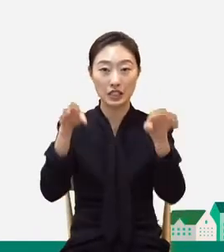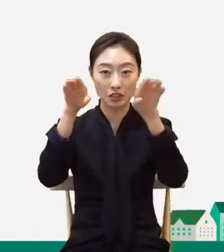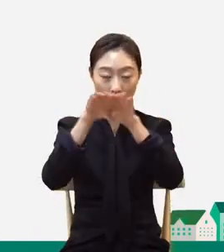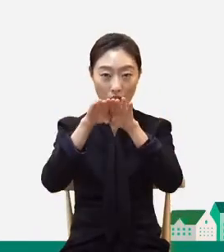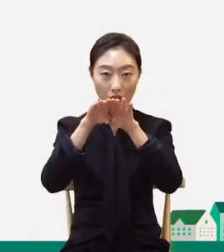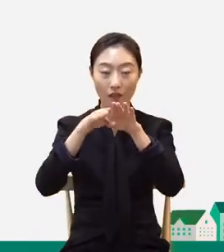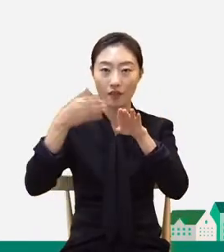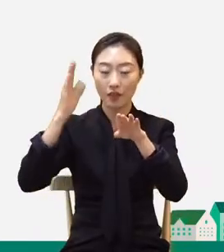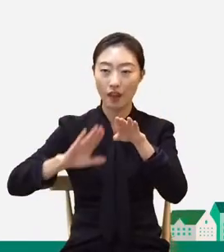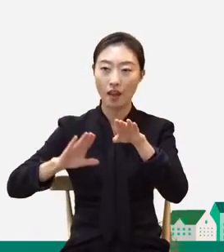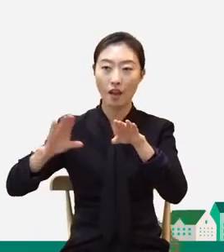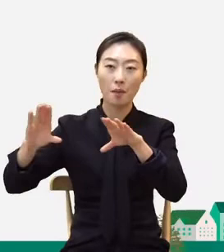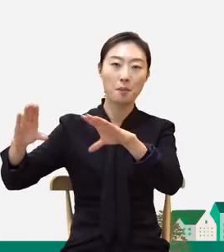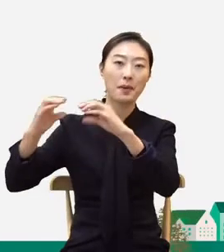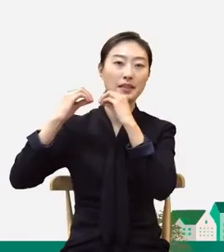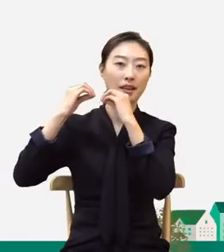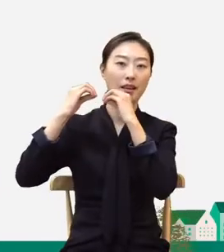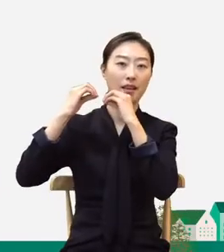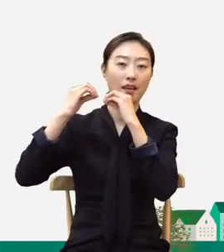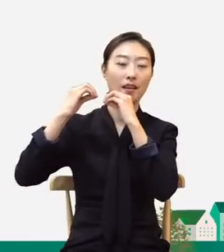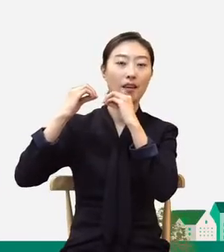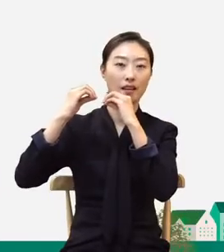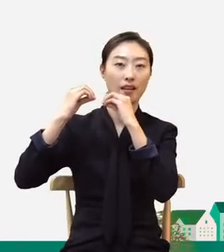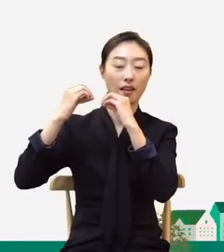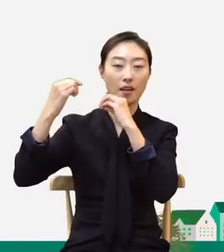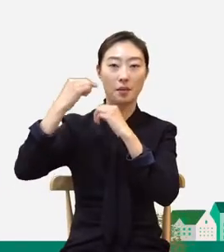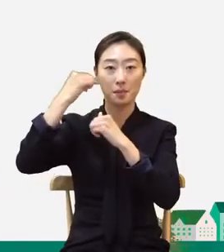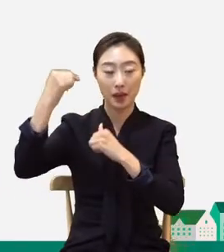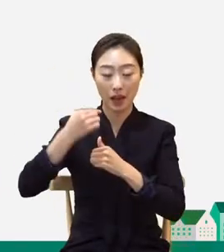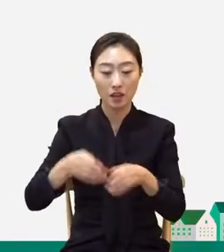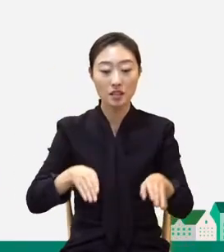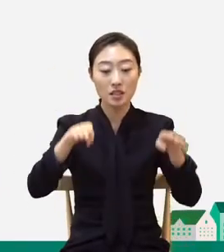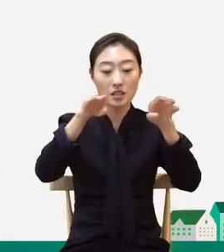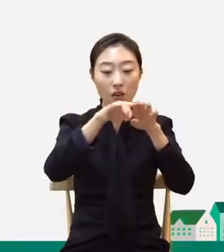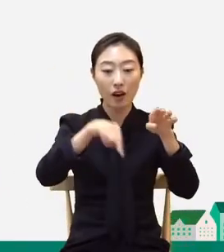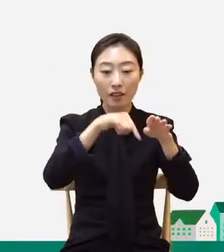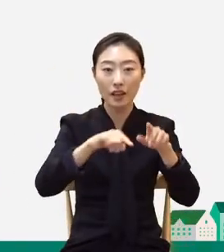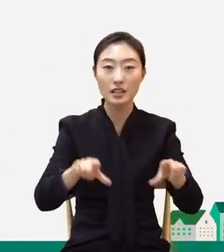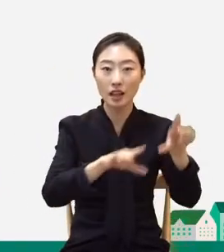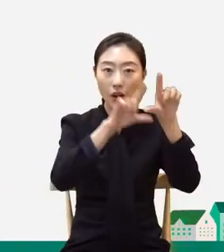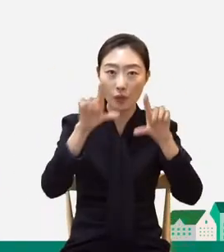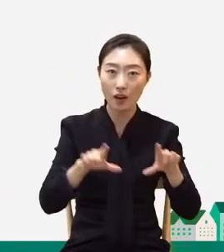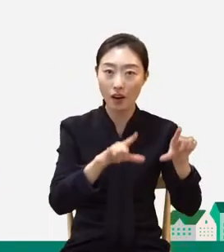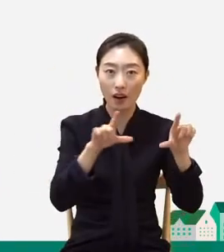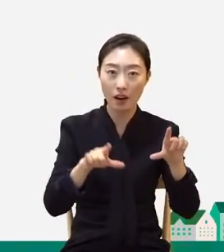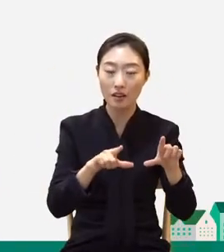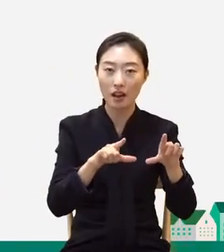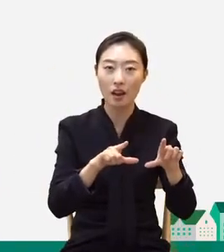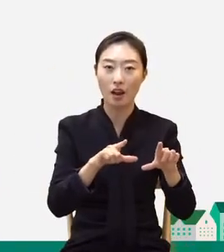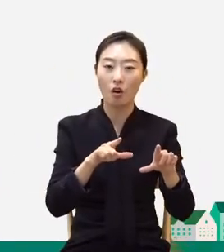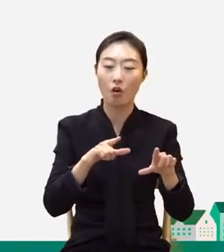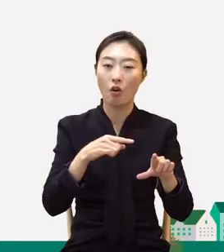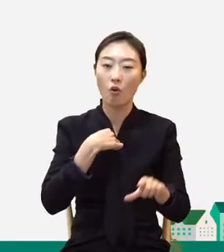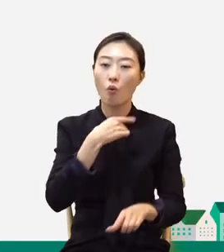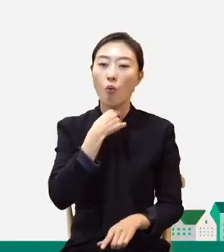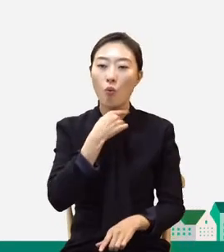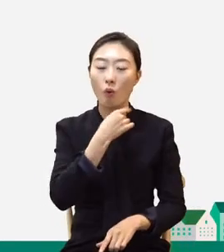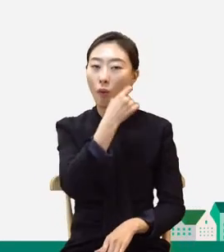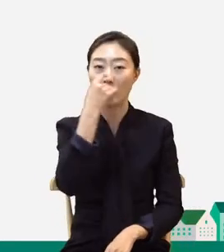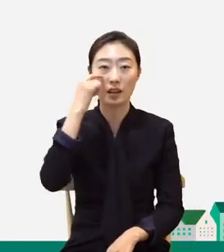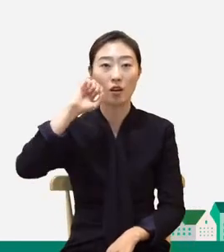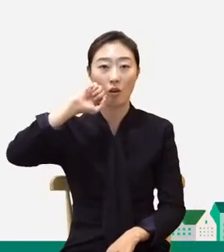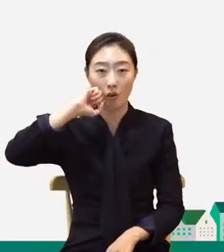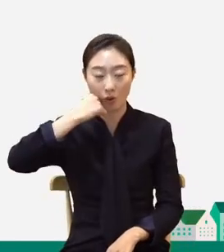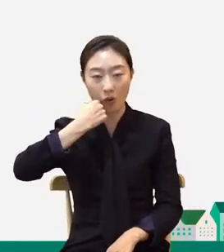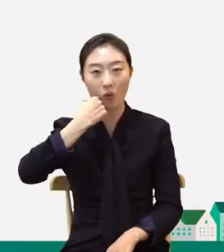내리면서 시설에서 생활하고 있는 분들 중에 의사나 욕구 확인이 어려운 중도 중복의 발달